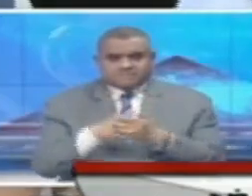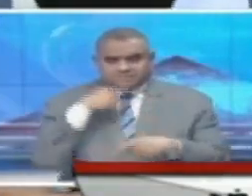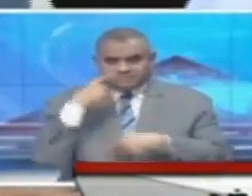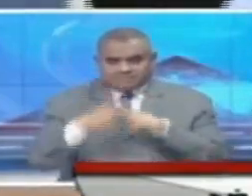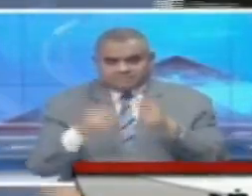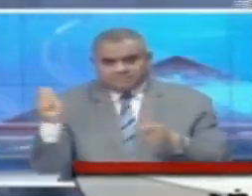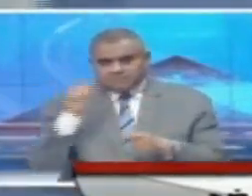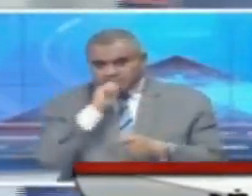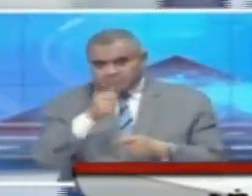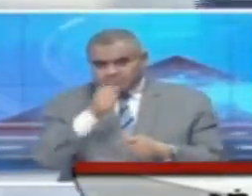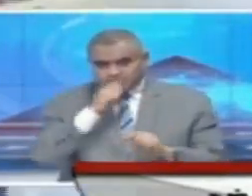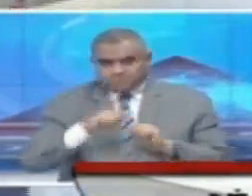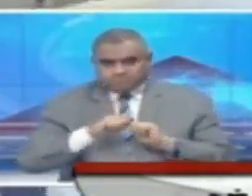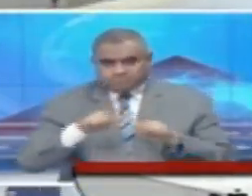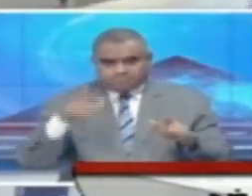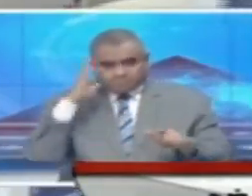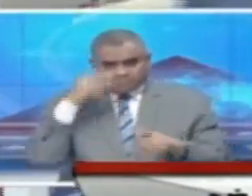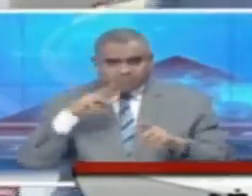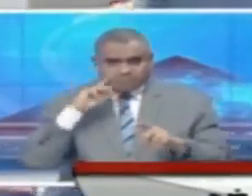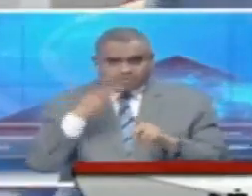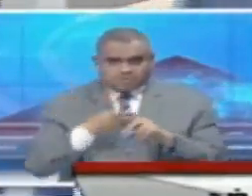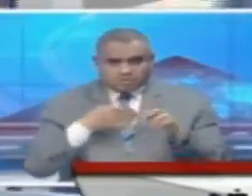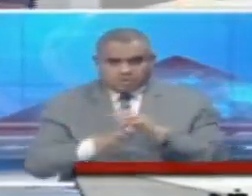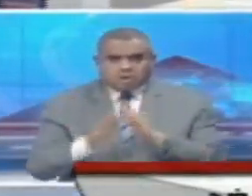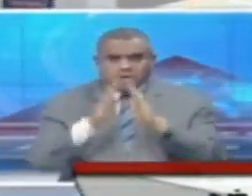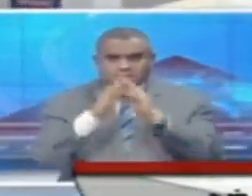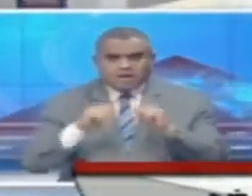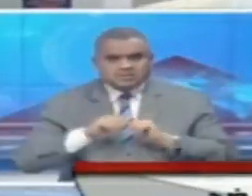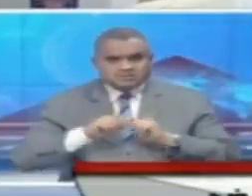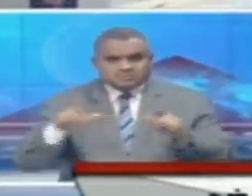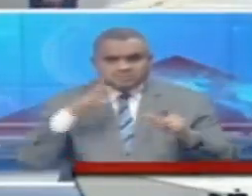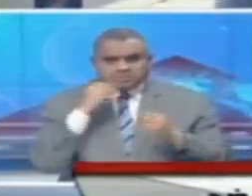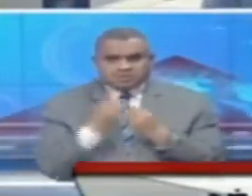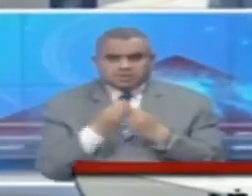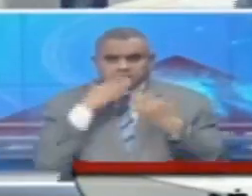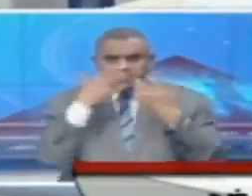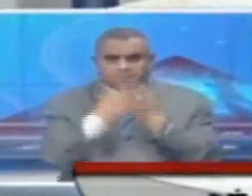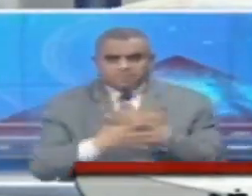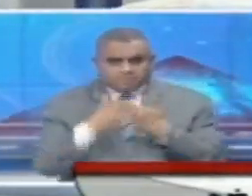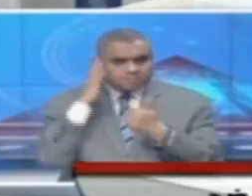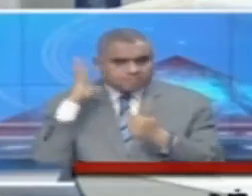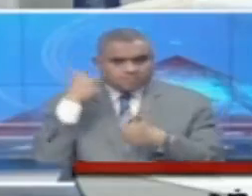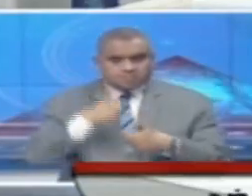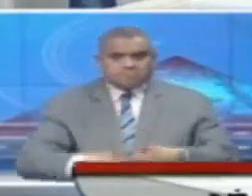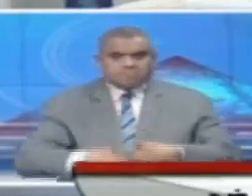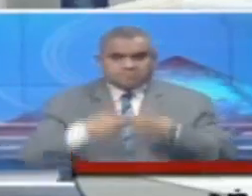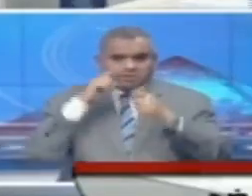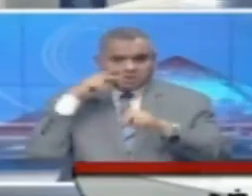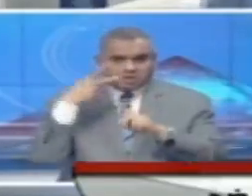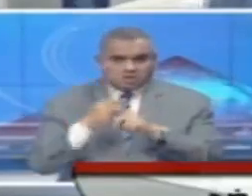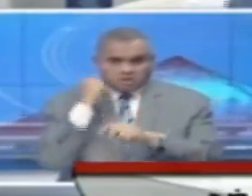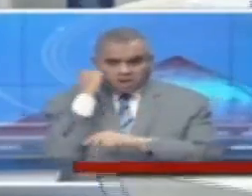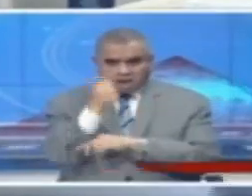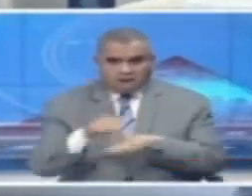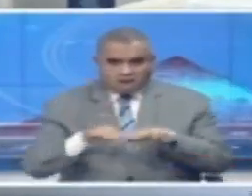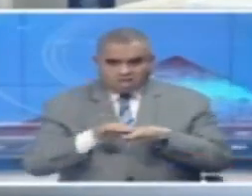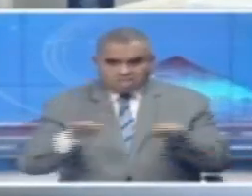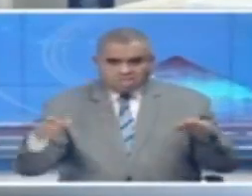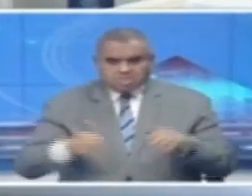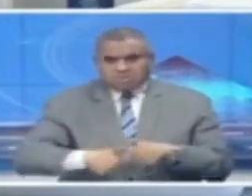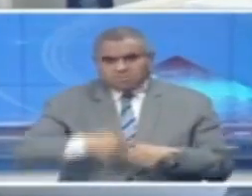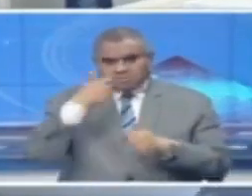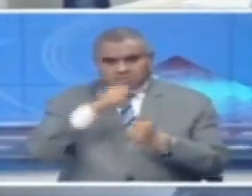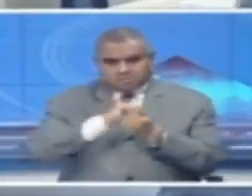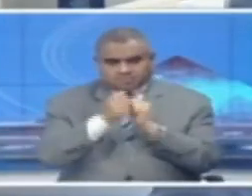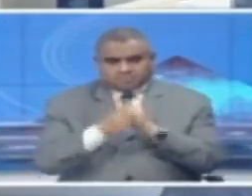هذا ما يحدث على أرض الواقع المواطن المصري. يبقى أن أذكر لك المشروع القومي الكبير الذي أصبح على أرض الواقع في مرحلته الأولى، قانون التأمين